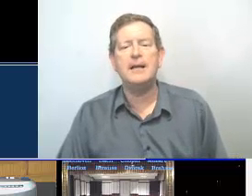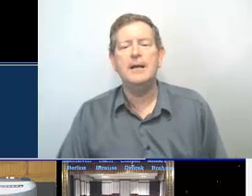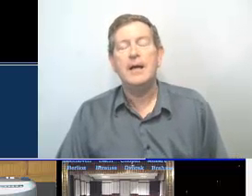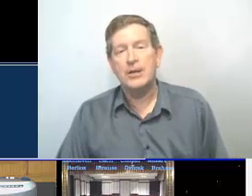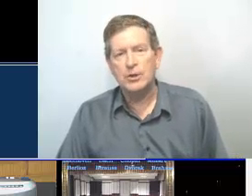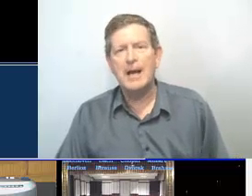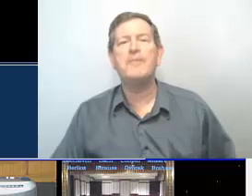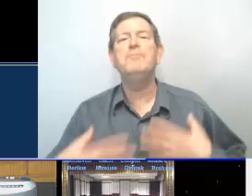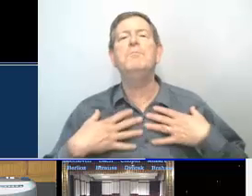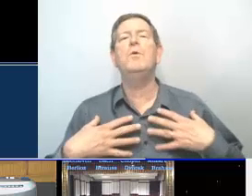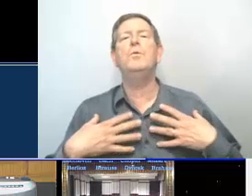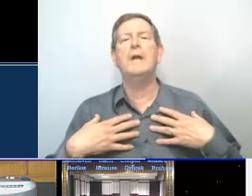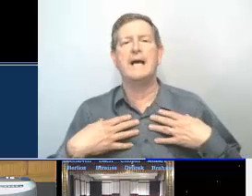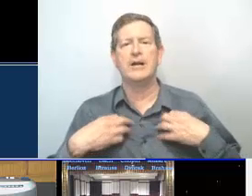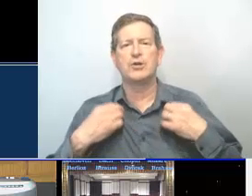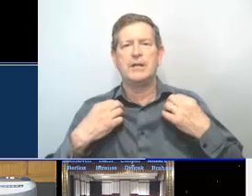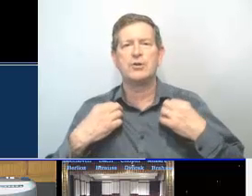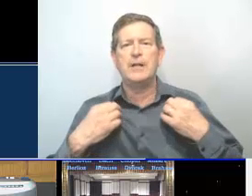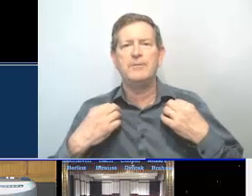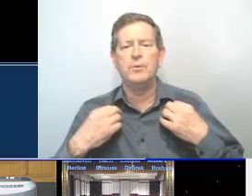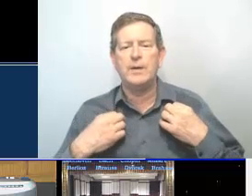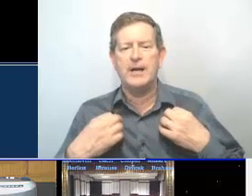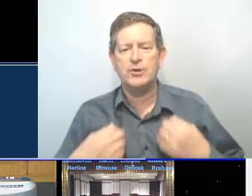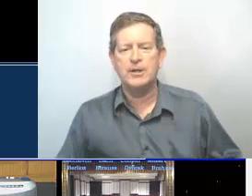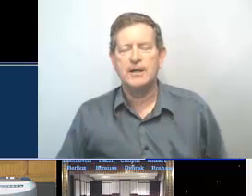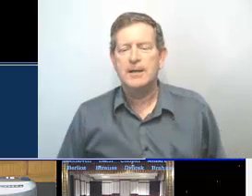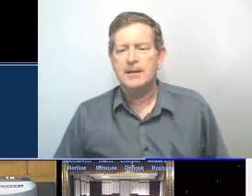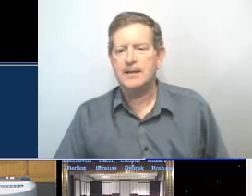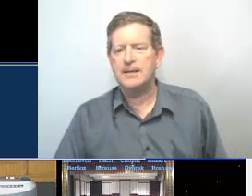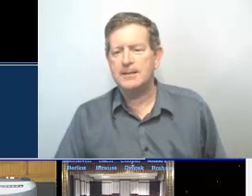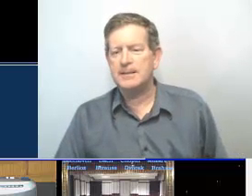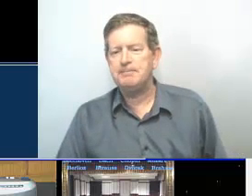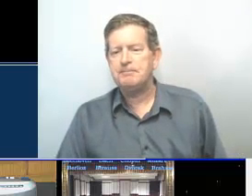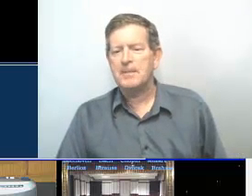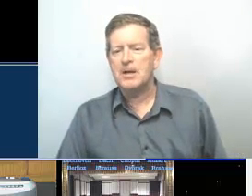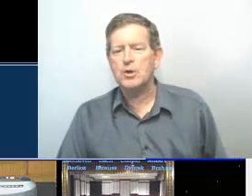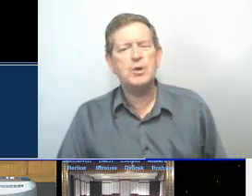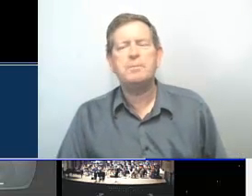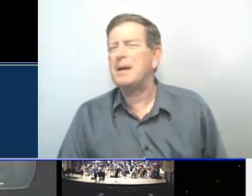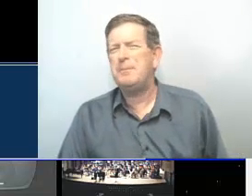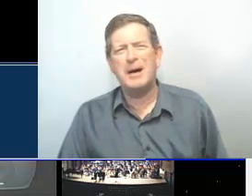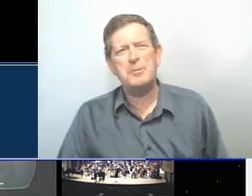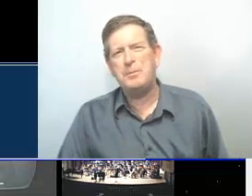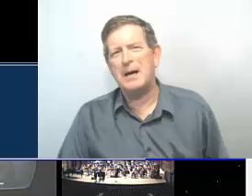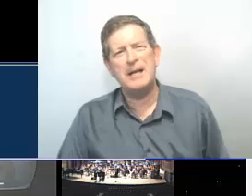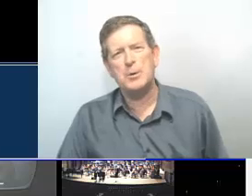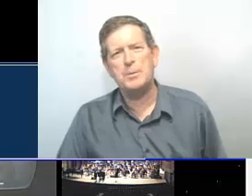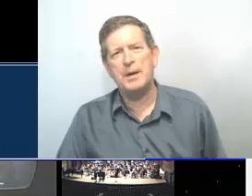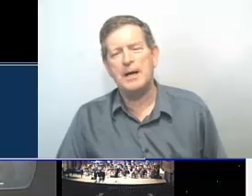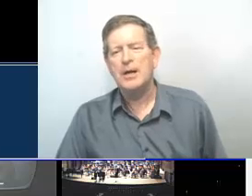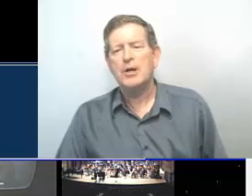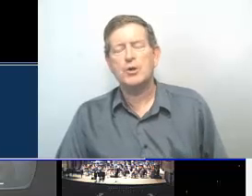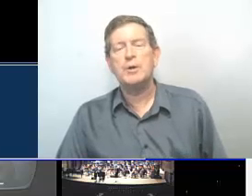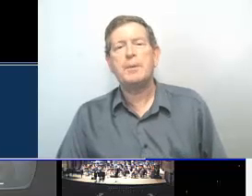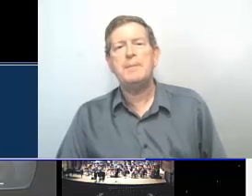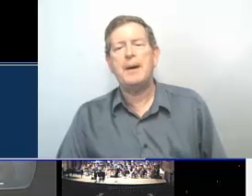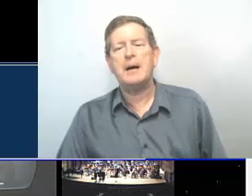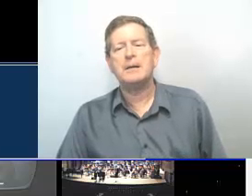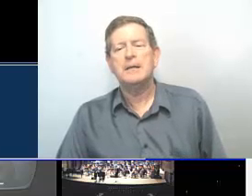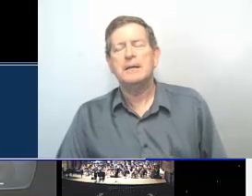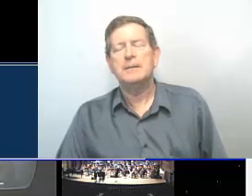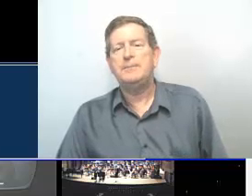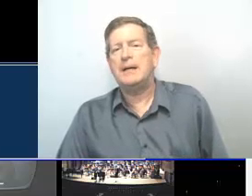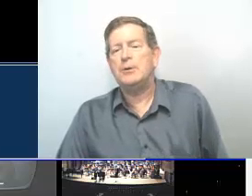la vaisselle et je lave mon linge. Hein, je lave mon linge. Je ne prépare pas les repas. Je